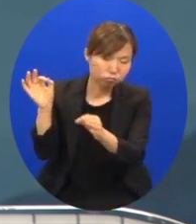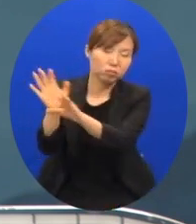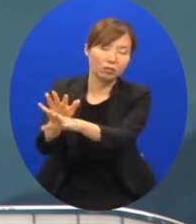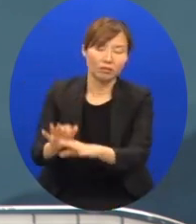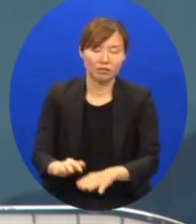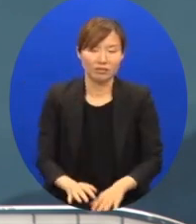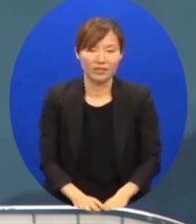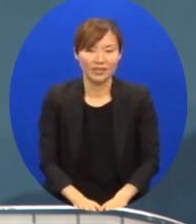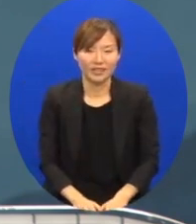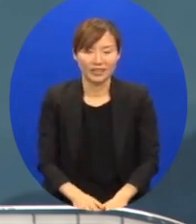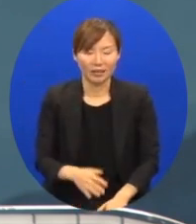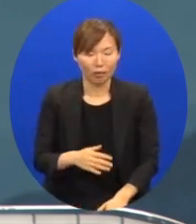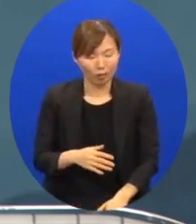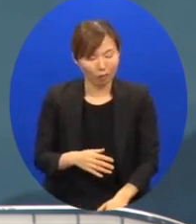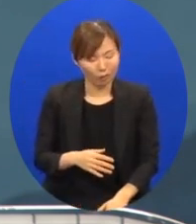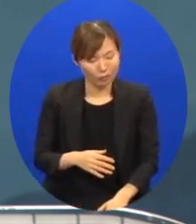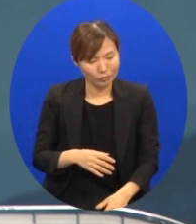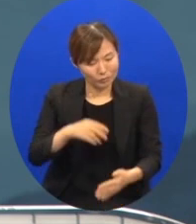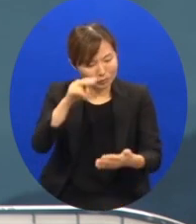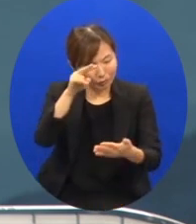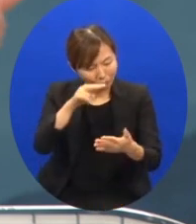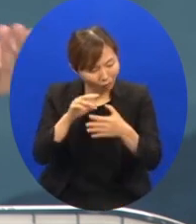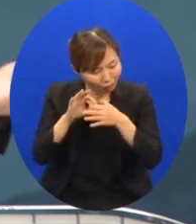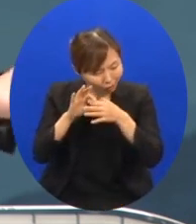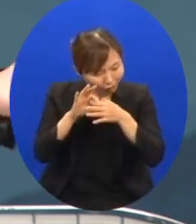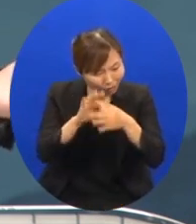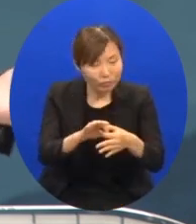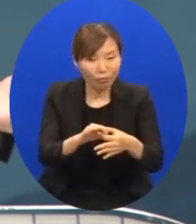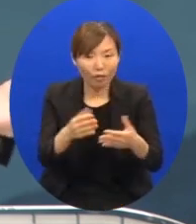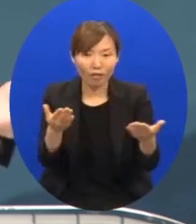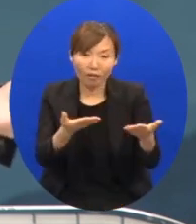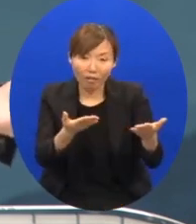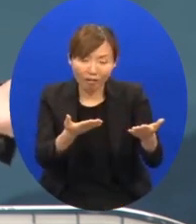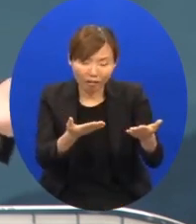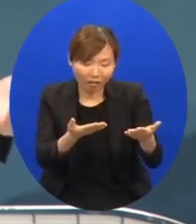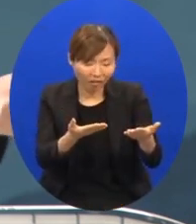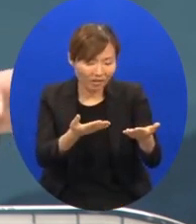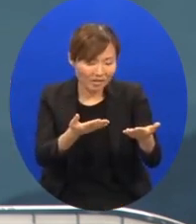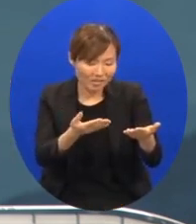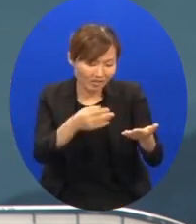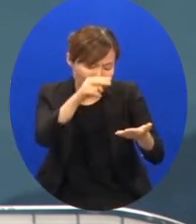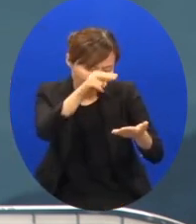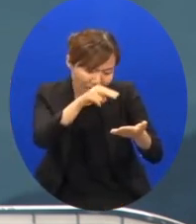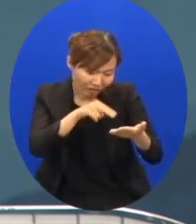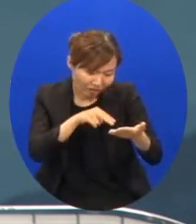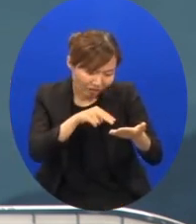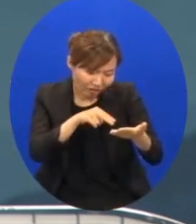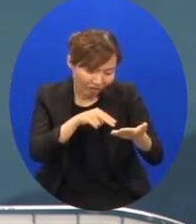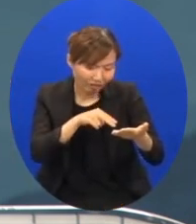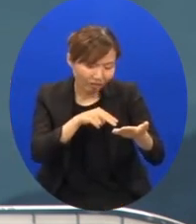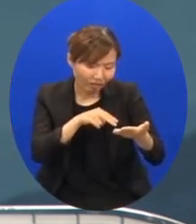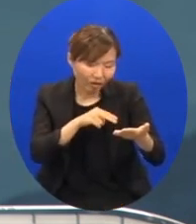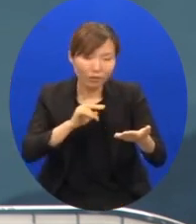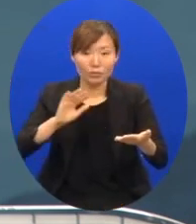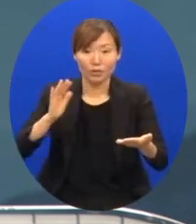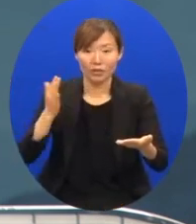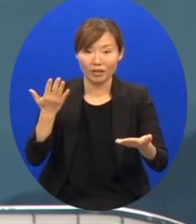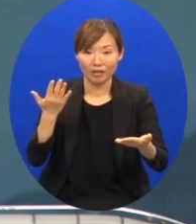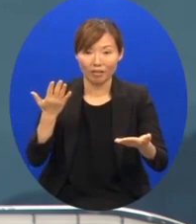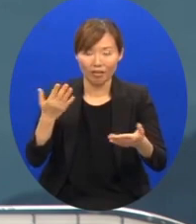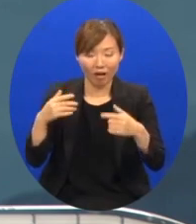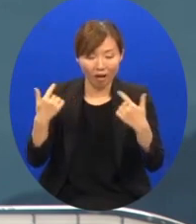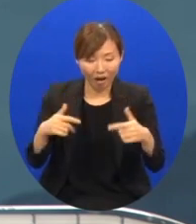목사님 새벽기도 제가 매일 나오는데 그렇다고 기도 응답 받은거 별로 없습니다 매일 일기를 쓰라고 해서